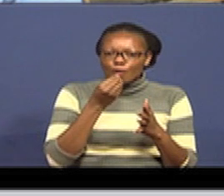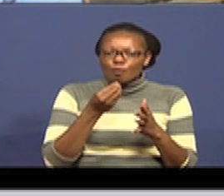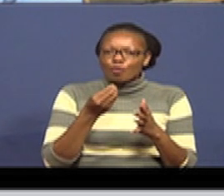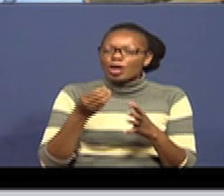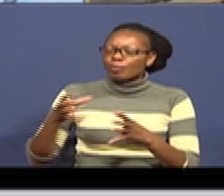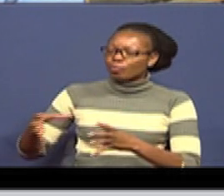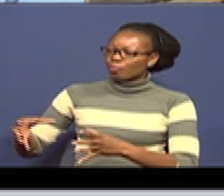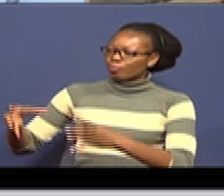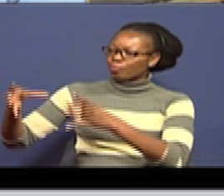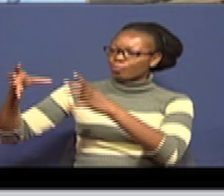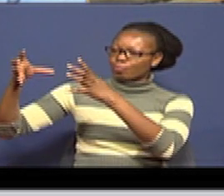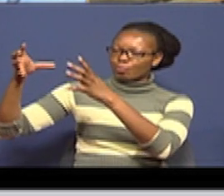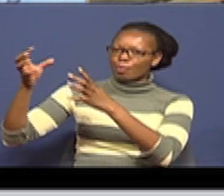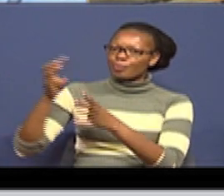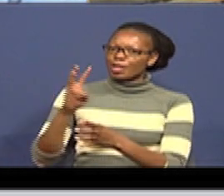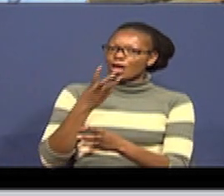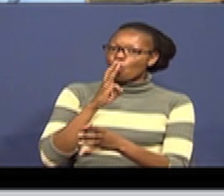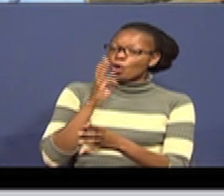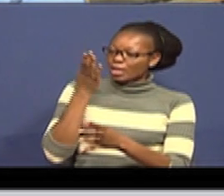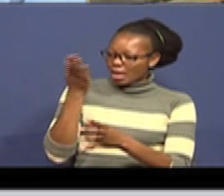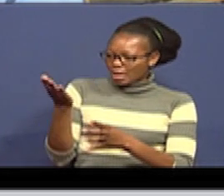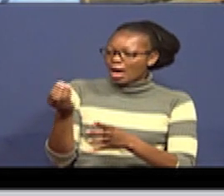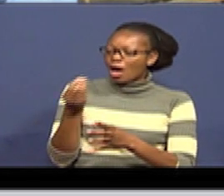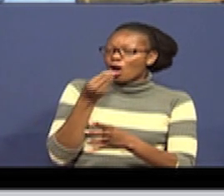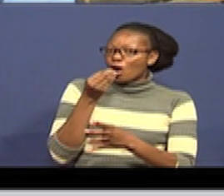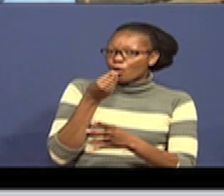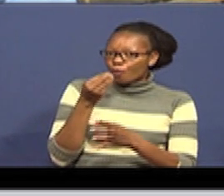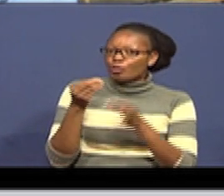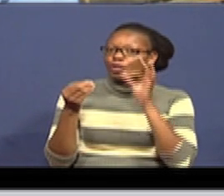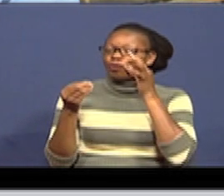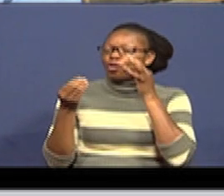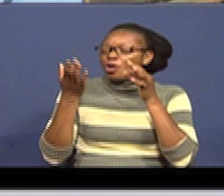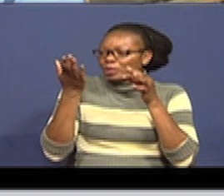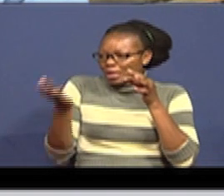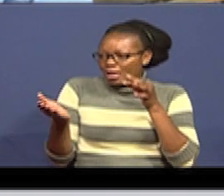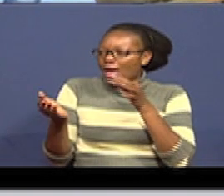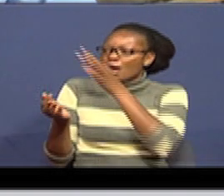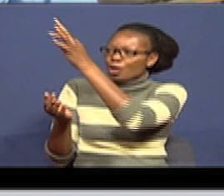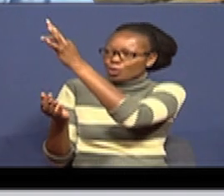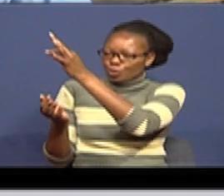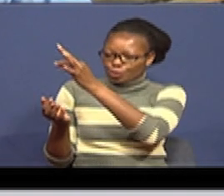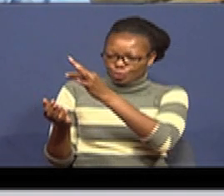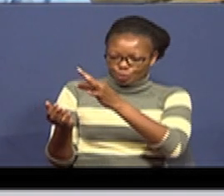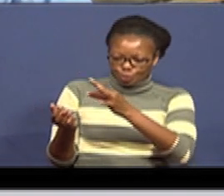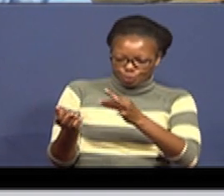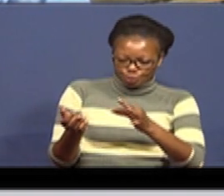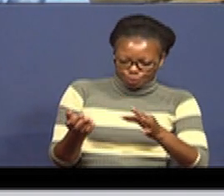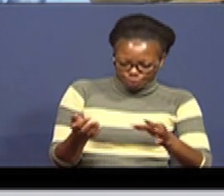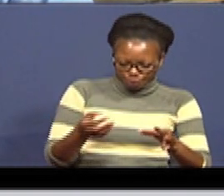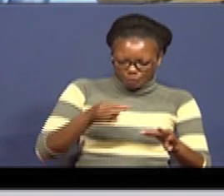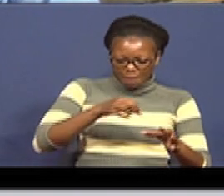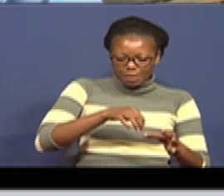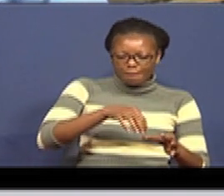lishe zinapewa lishe kupitia kwenye tank ambao ina pump hiyo lisha